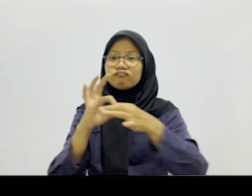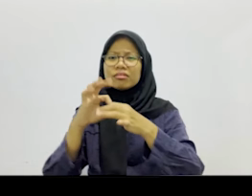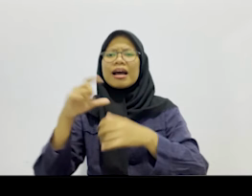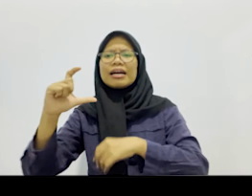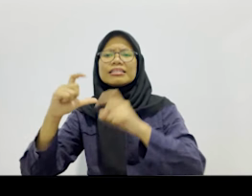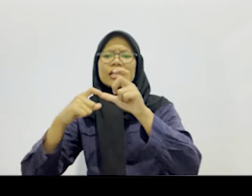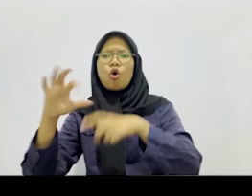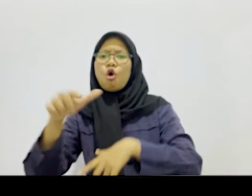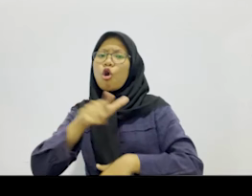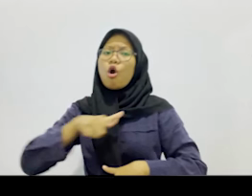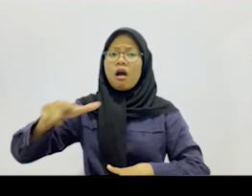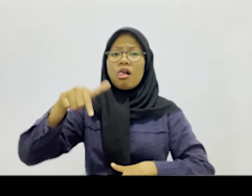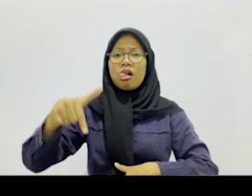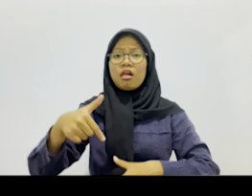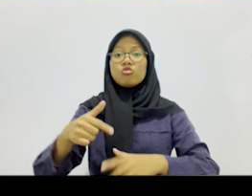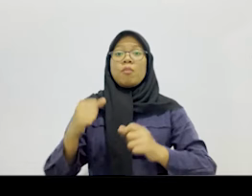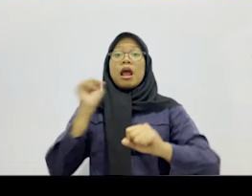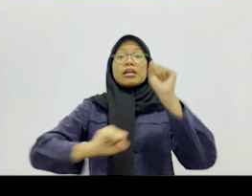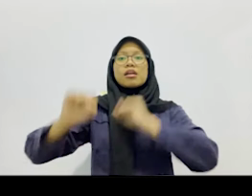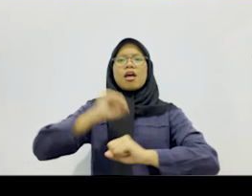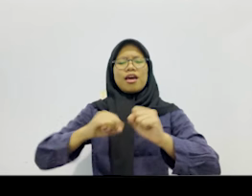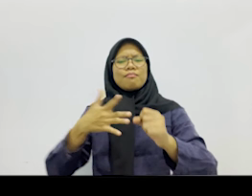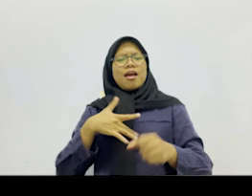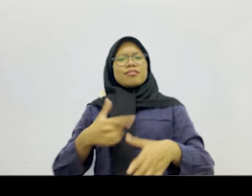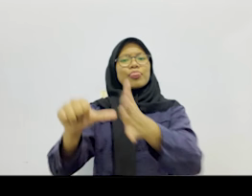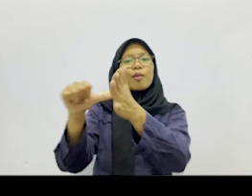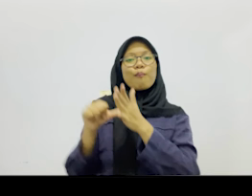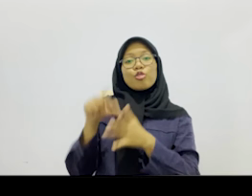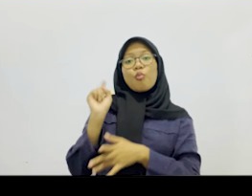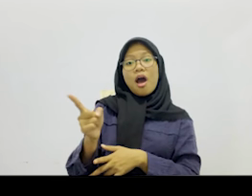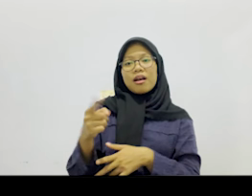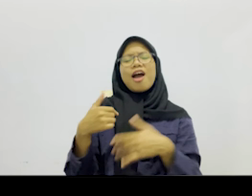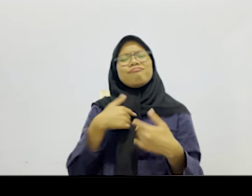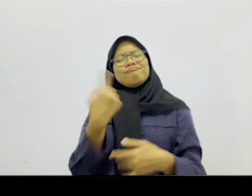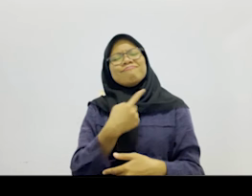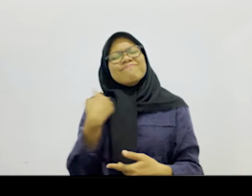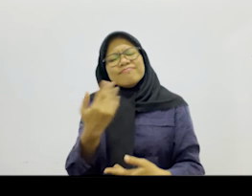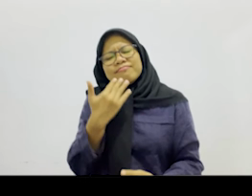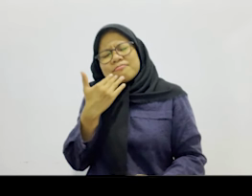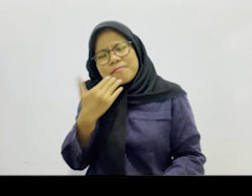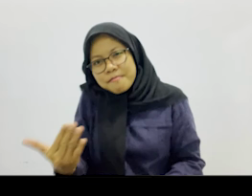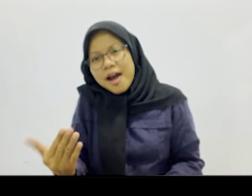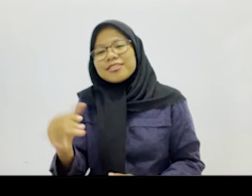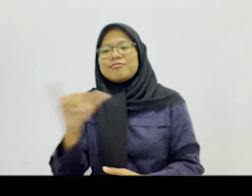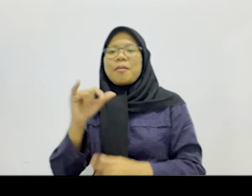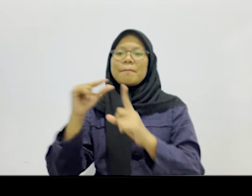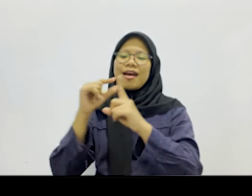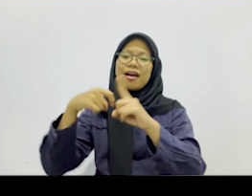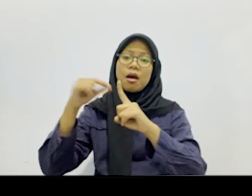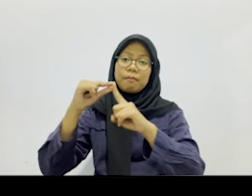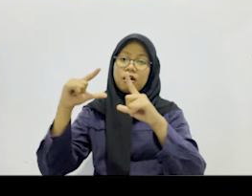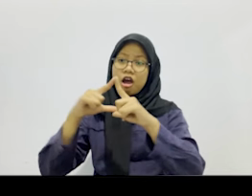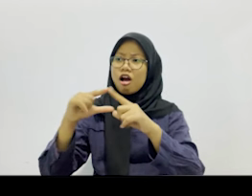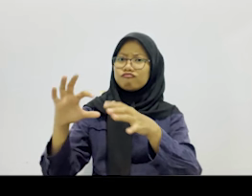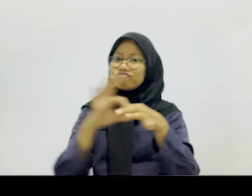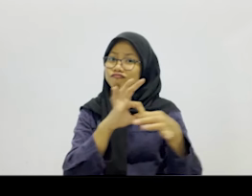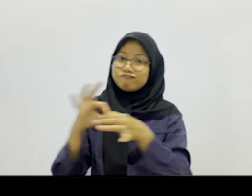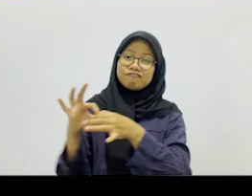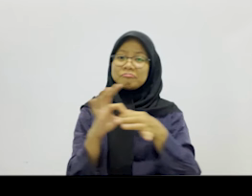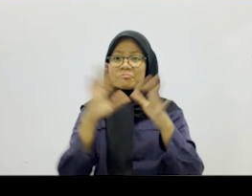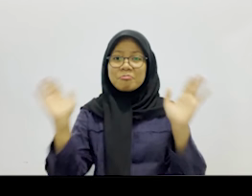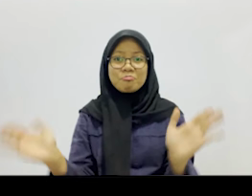ada satu lembaga khusus yang menangani itu namanya Sumatera Trust Bank, tapi diberikan oleh banyak lembaga di dalam, seperti